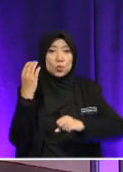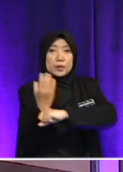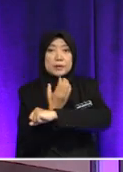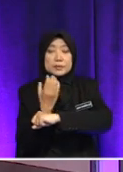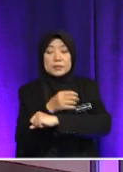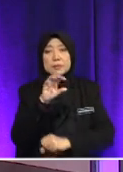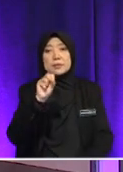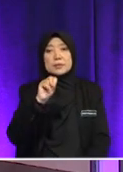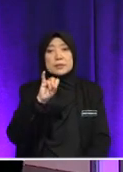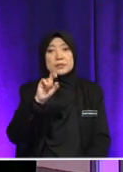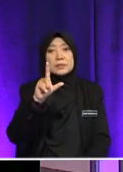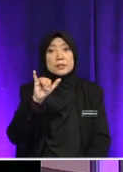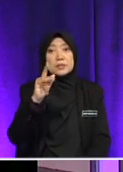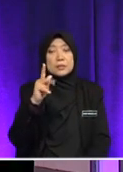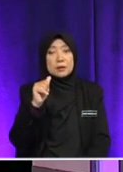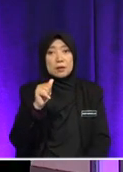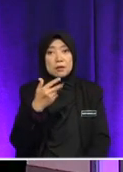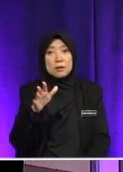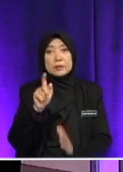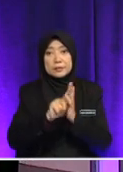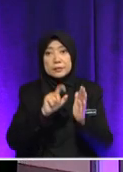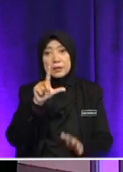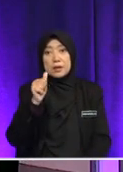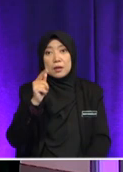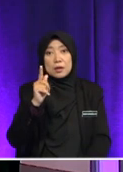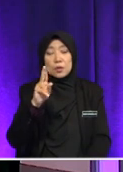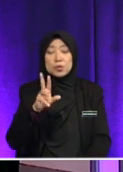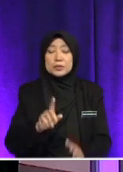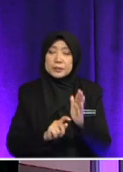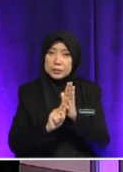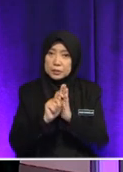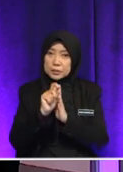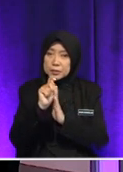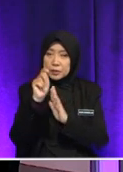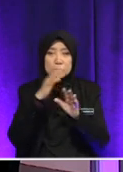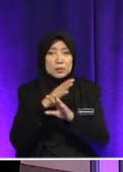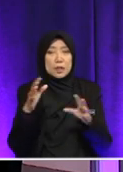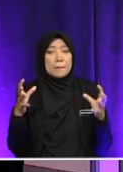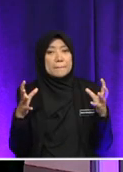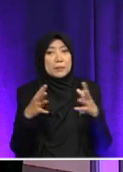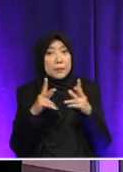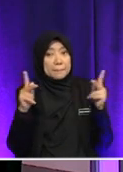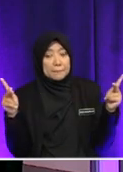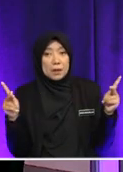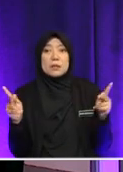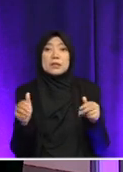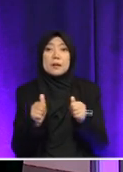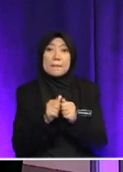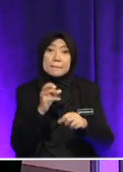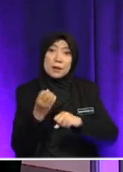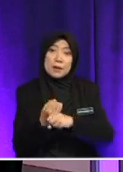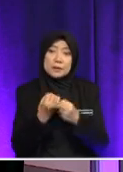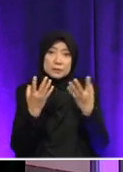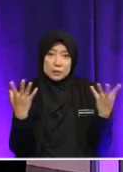silicatelagor so kalau kita tengok Kak sinita kalau lebur yang tinggi tidak mengecek dan mengembang dengan banyak oke pada suhu yang besar